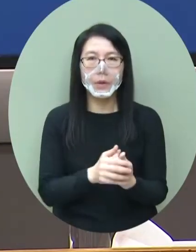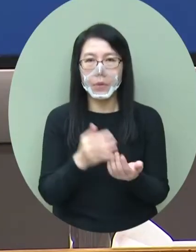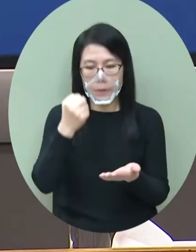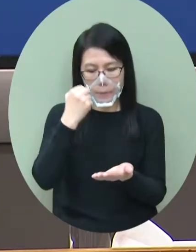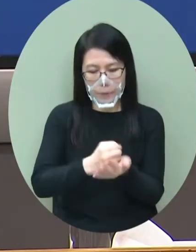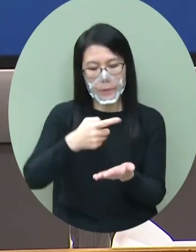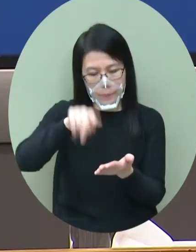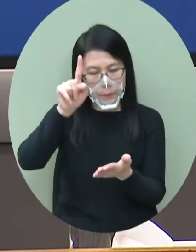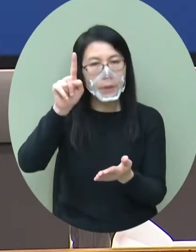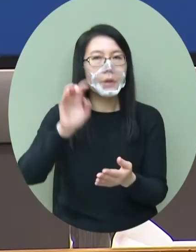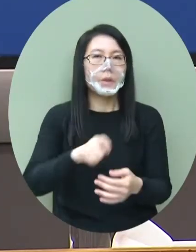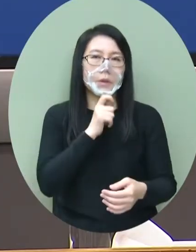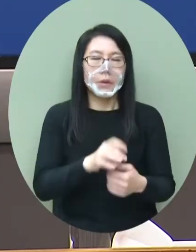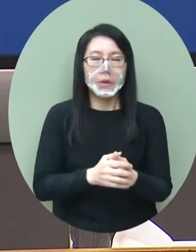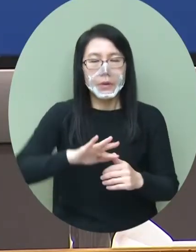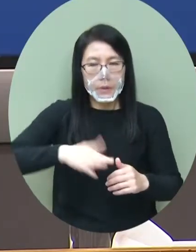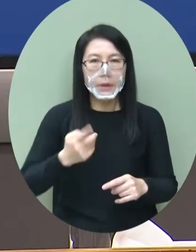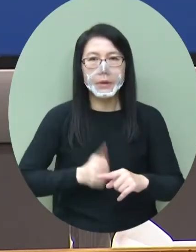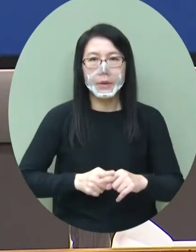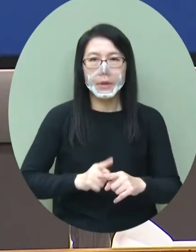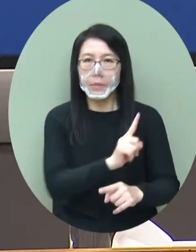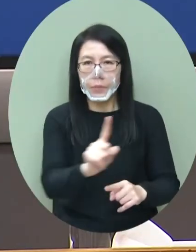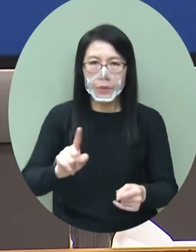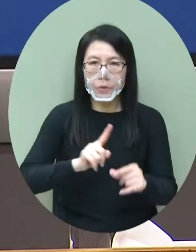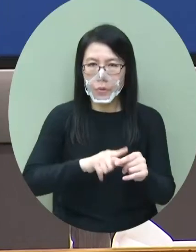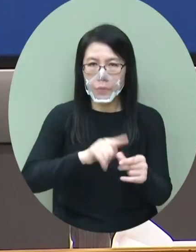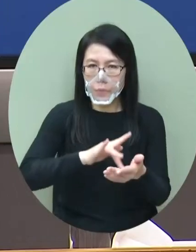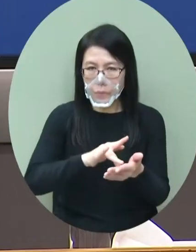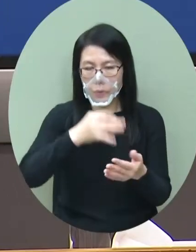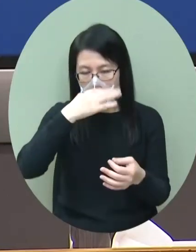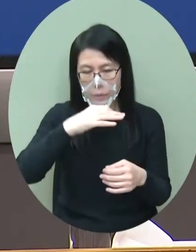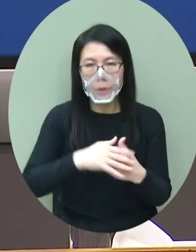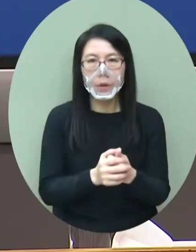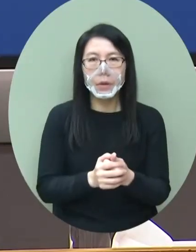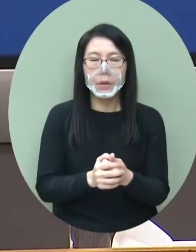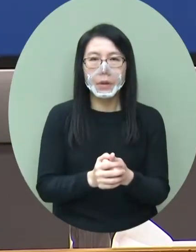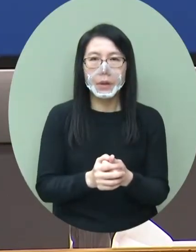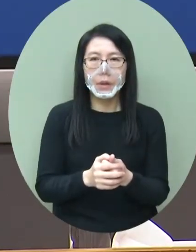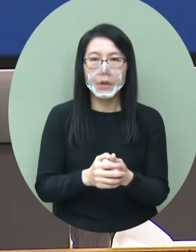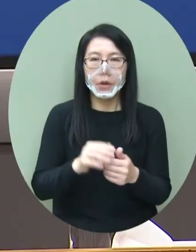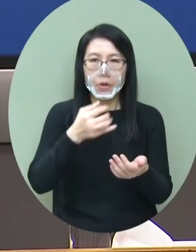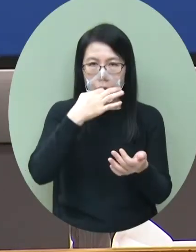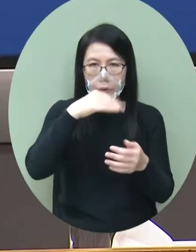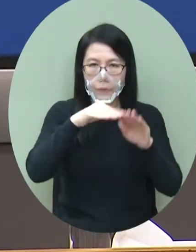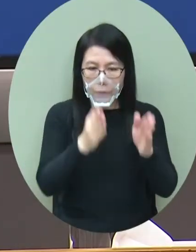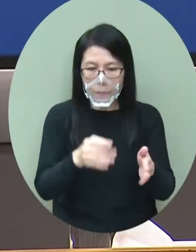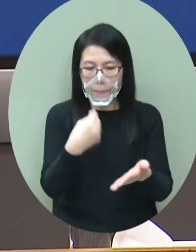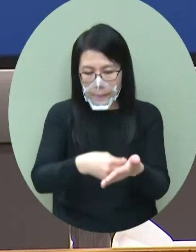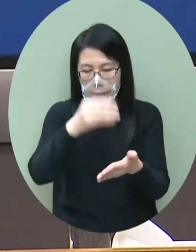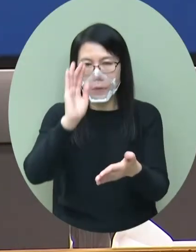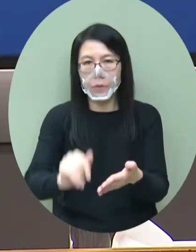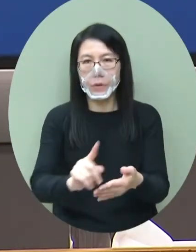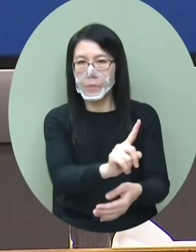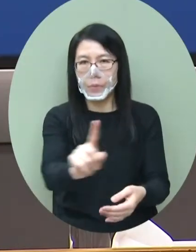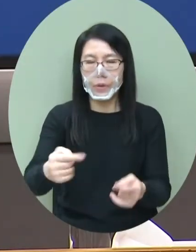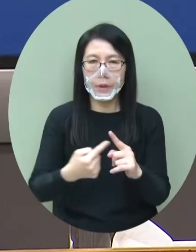要不是得到豁免，要不是是已经核准的。当然，每一种中成药在药房你能够买得到